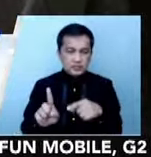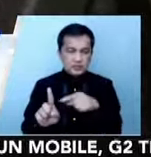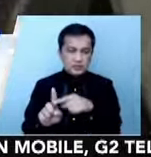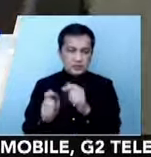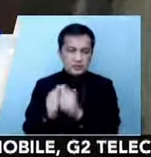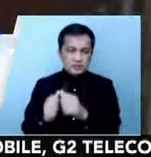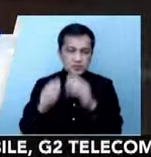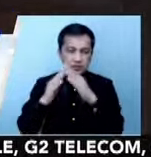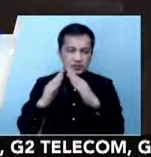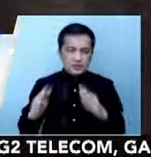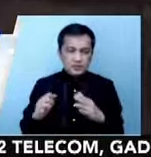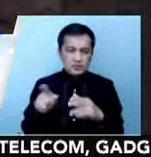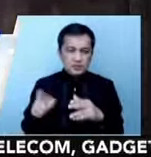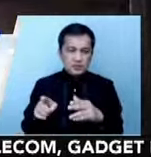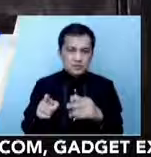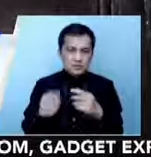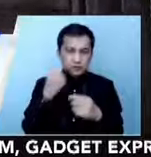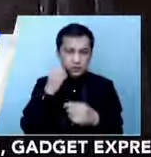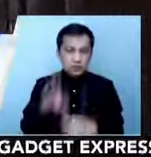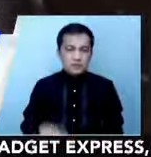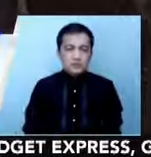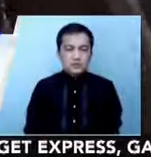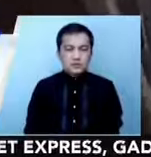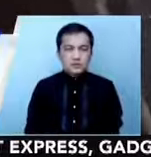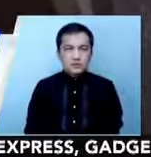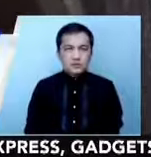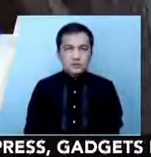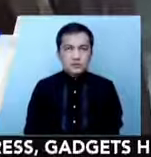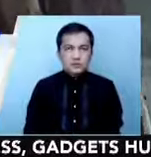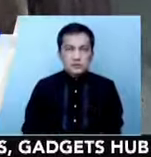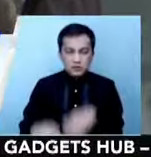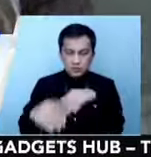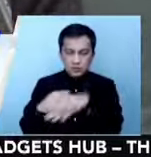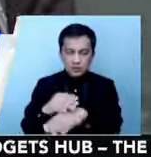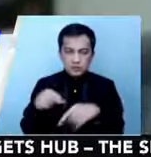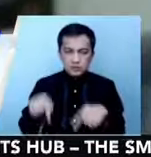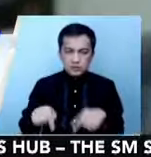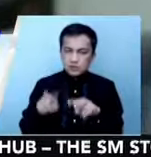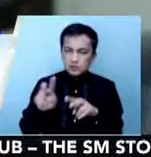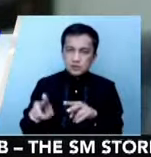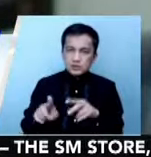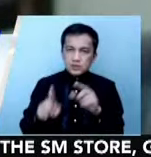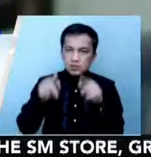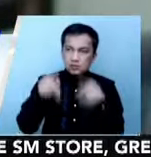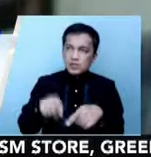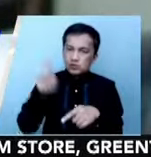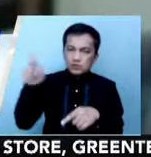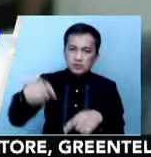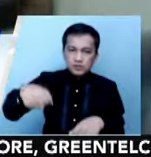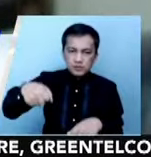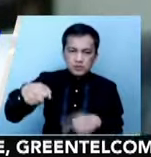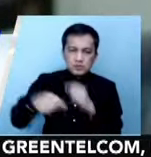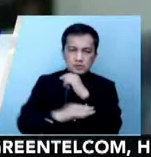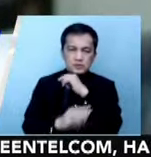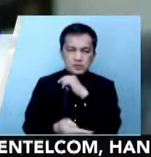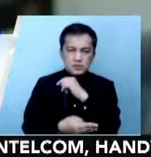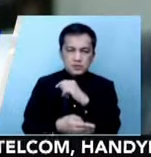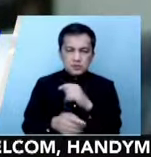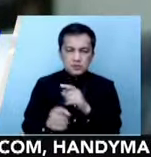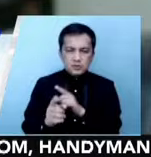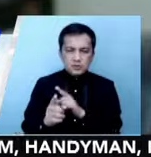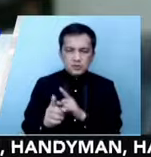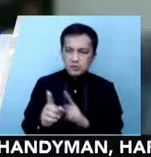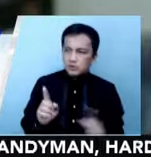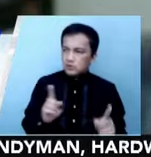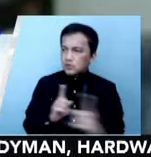bahay na kauuwi lang. Pagpasok ko dito, may nakita akong tao doon. May bit-bit na siya na bag. Tapos inikot ko muna yung